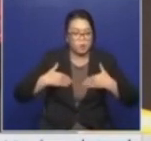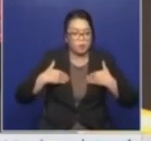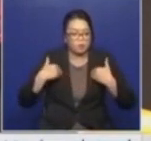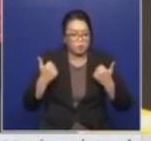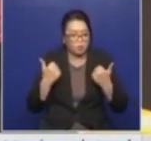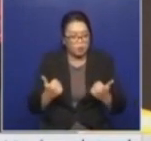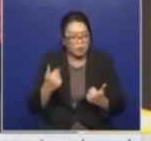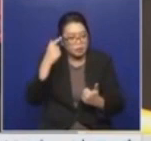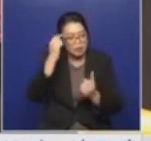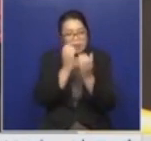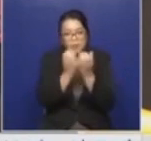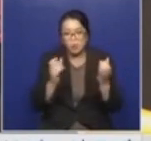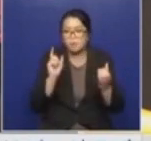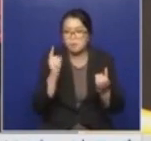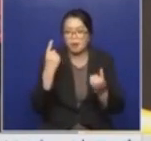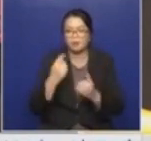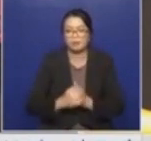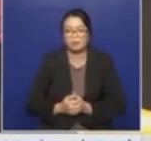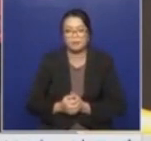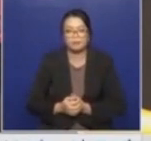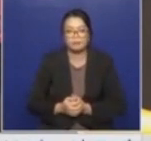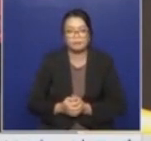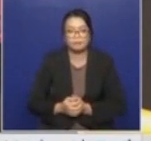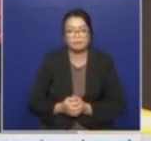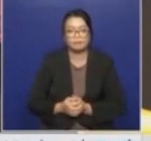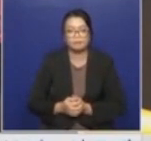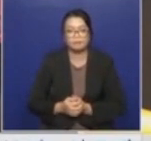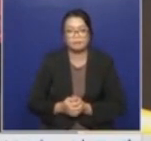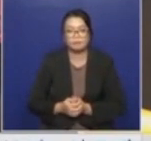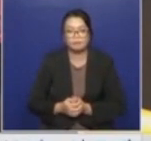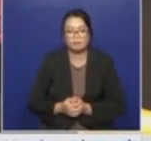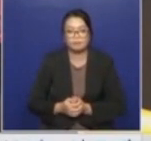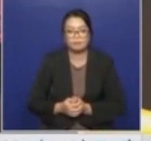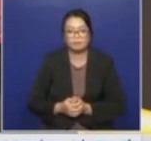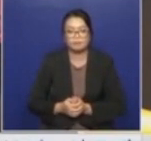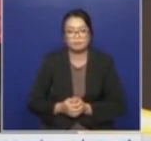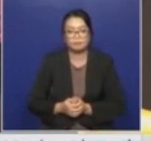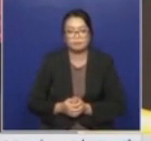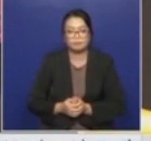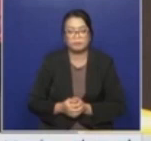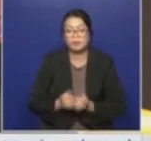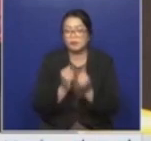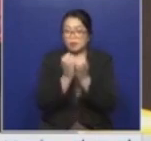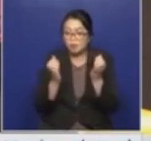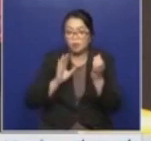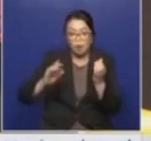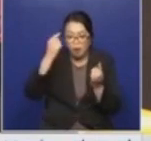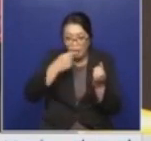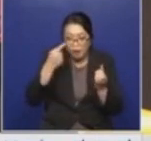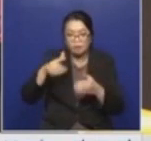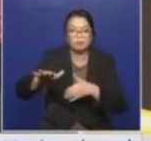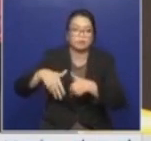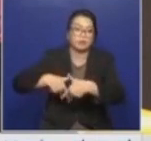ความสุขที่จะเกิดขึ้นจากการมีรัฐธรรมนูญที่เป็นประชาธิปไตยรัฐธรรมนูญที่เป็นของประชาช